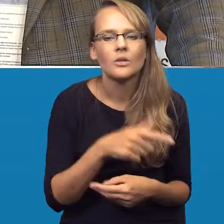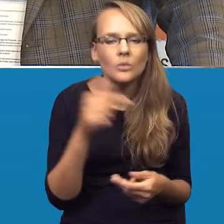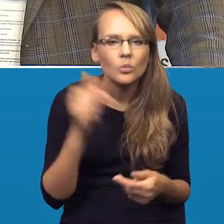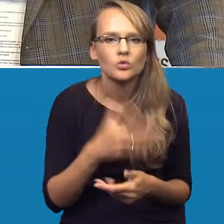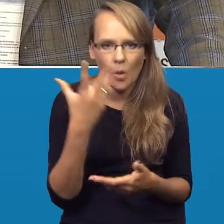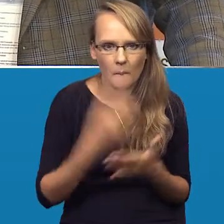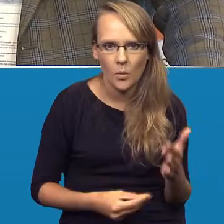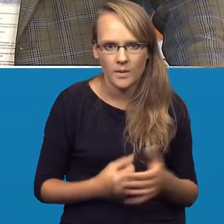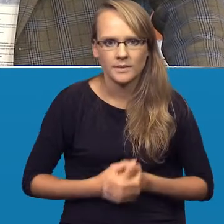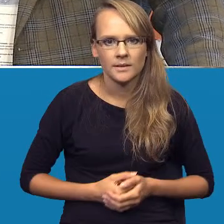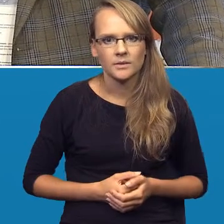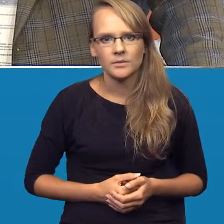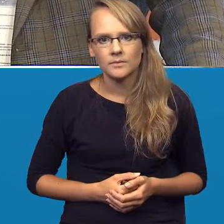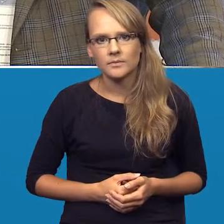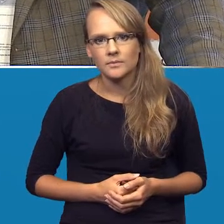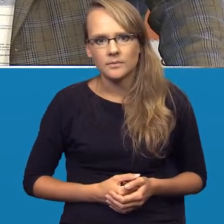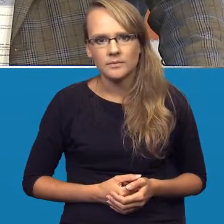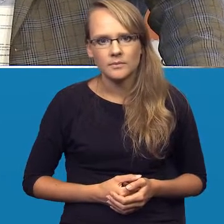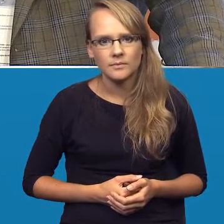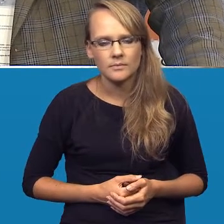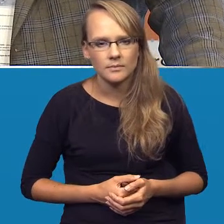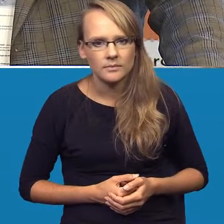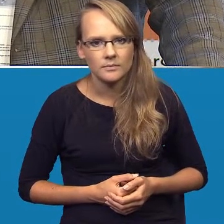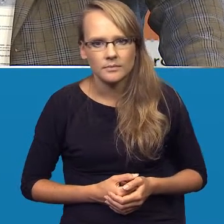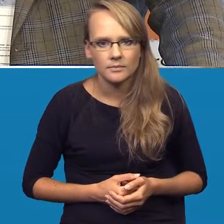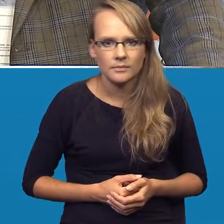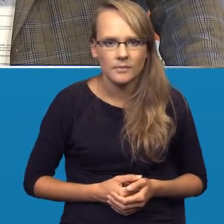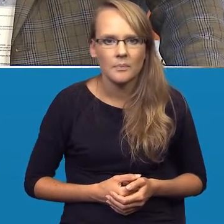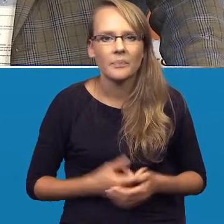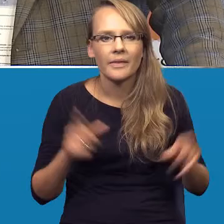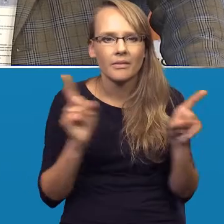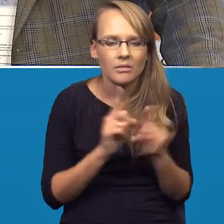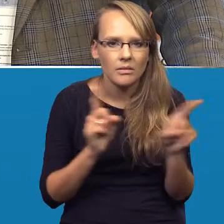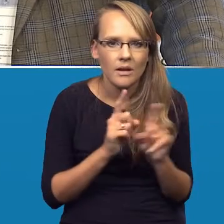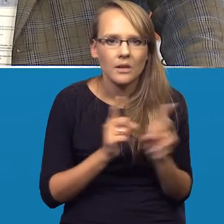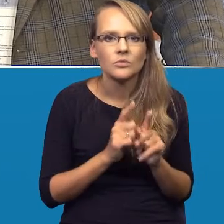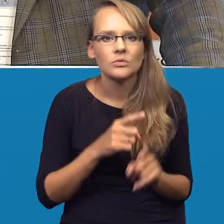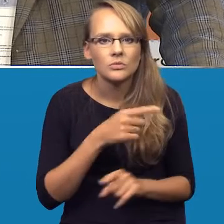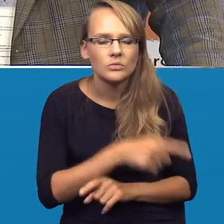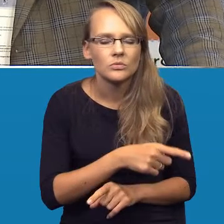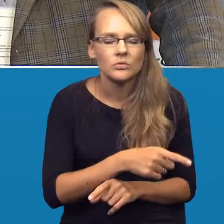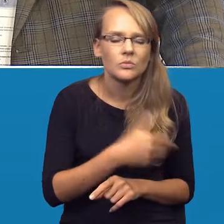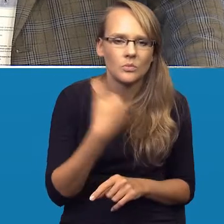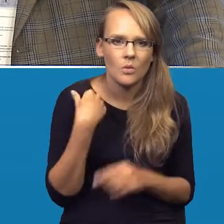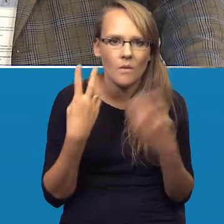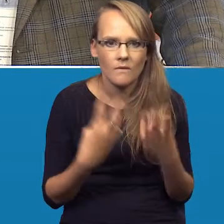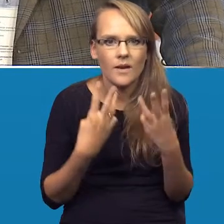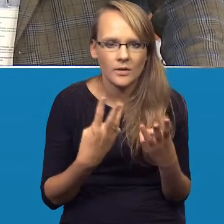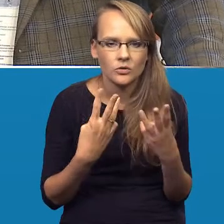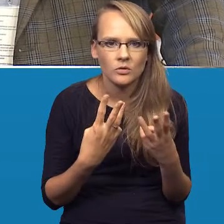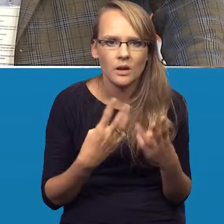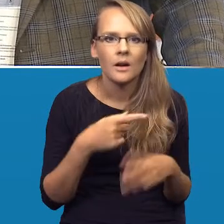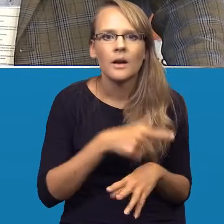opłacać. Tutaj chciałbym powiedzieć, że też jednym z takich filarów GOSI, którym tutaj jakby jest